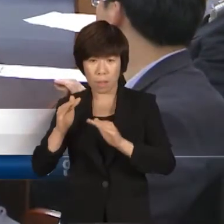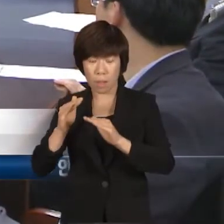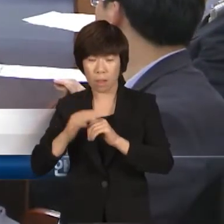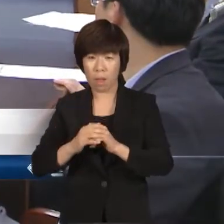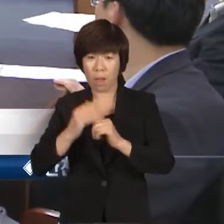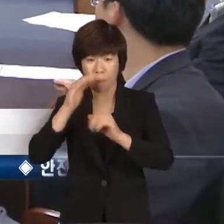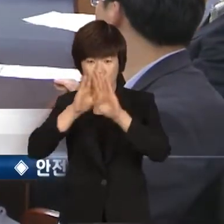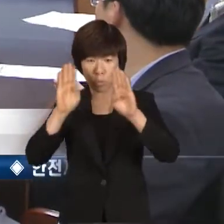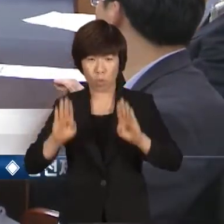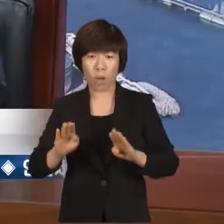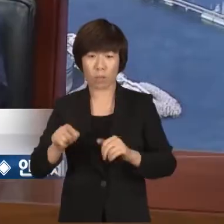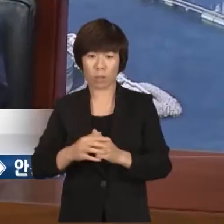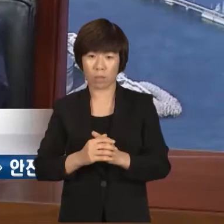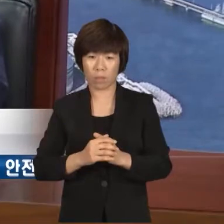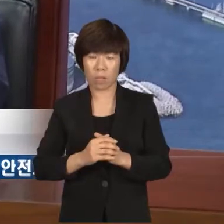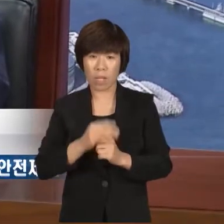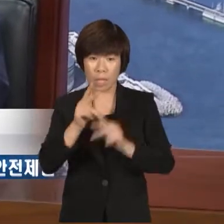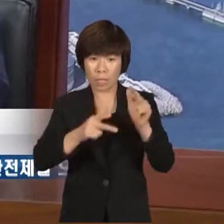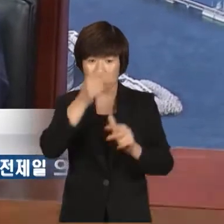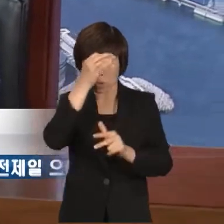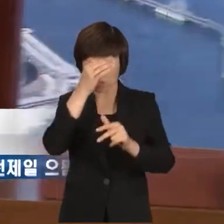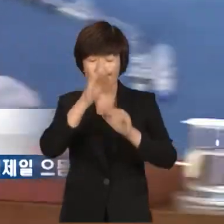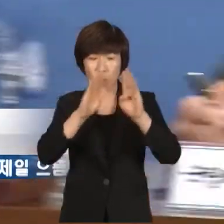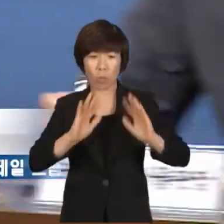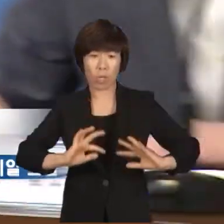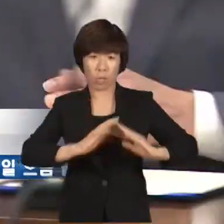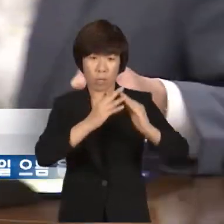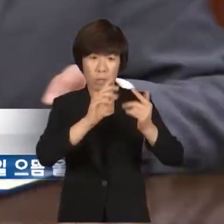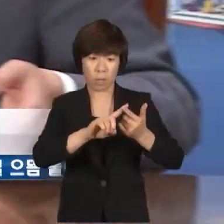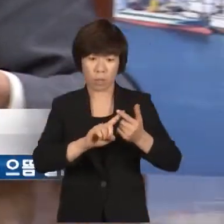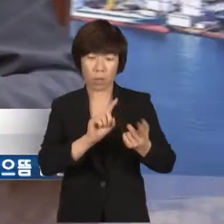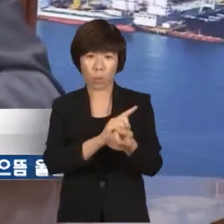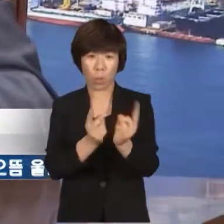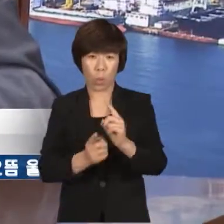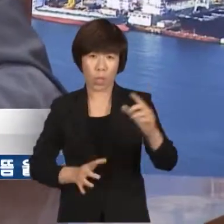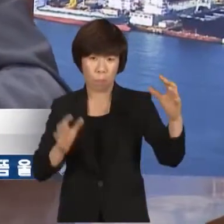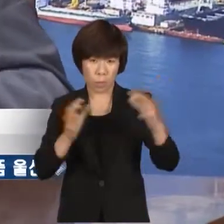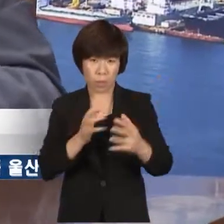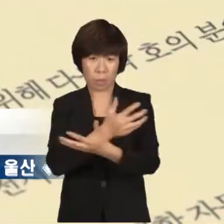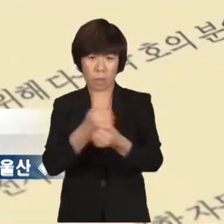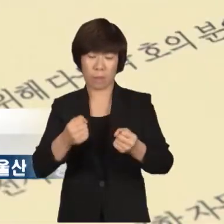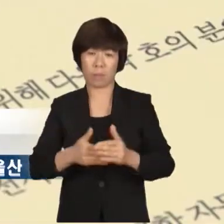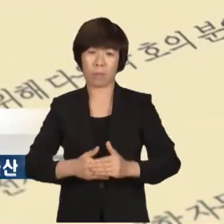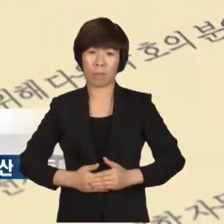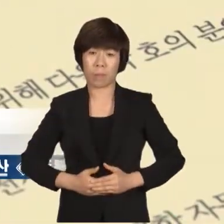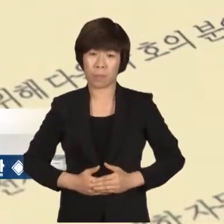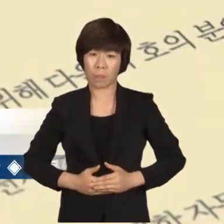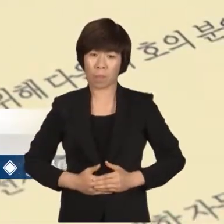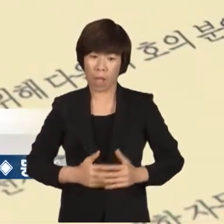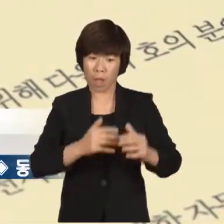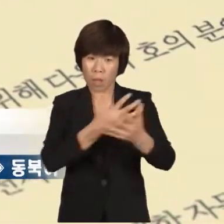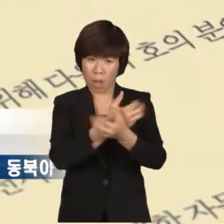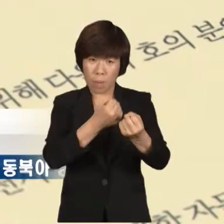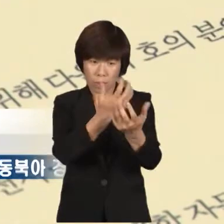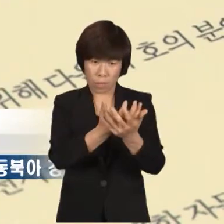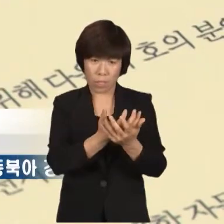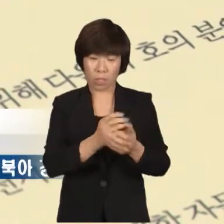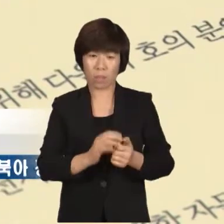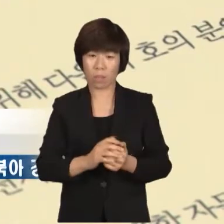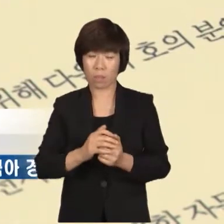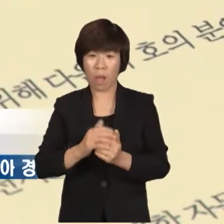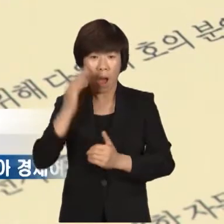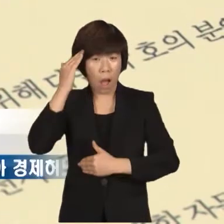울산시와 국립해양박물관은 국립산업기술박물관 건립 지원을 위한 상호협력협약을 체결했습니다. 두